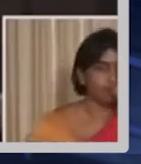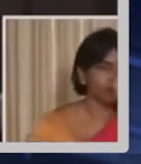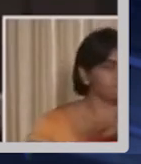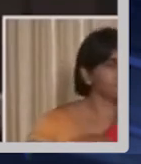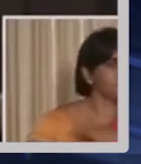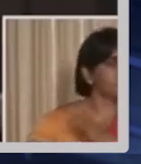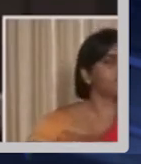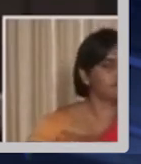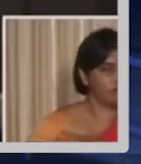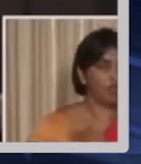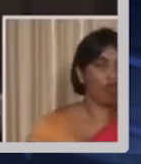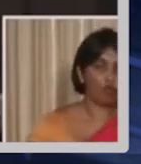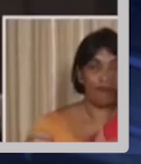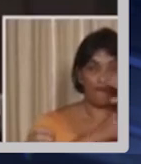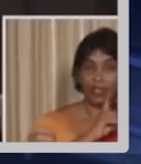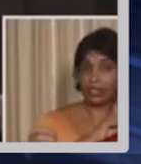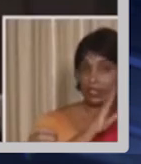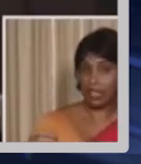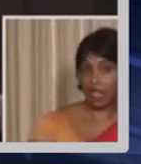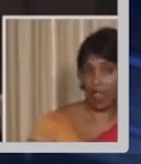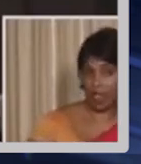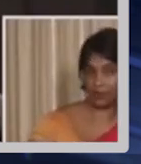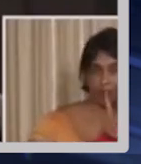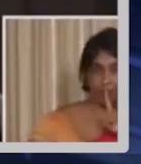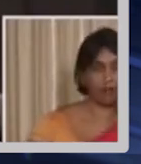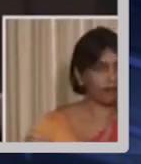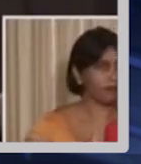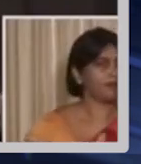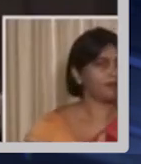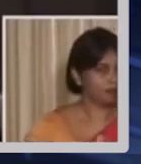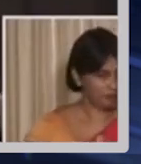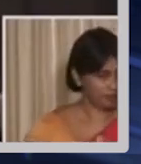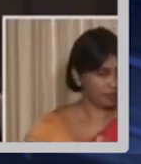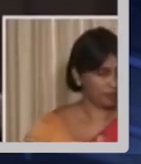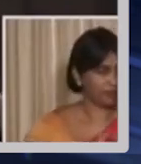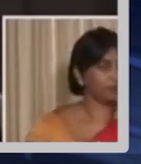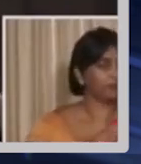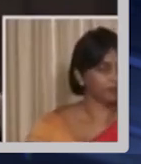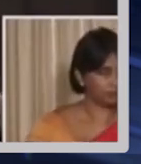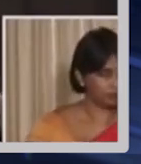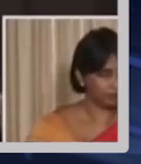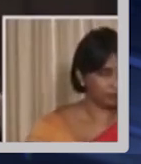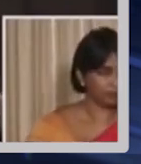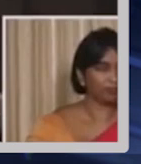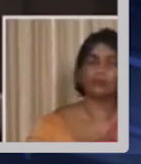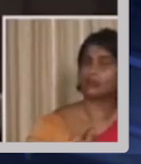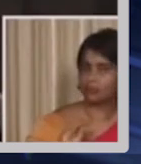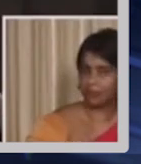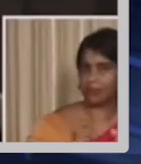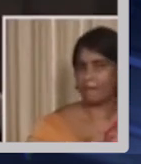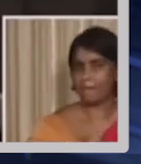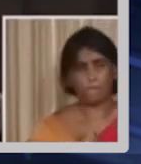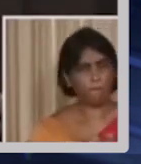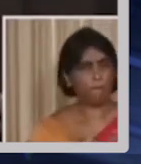ஜப்ரி வெளிநாட்டில் உள்ள பிரிவினைவாத சக்திகளின் முகவராக செயற்படுவதாகவும் குற்றம் சாட்டியுள்ளார். முன்னாள் அதிபர் கோட்டாபய ராஜபக்சவிற்கு வீடொன்றை